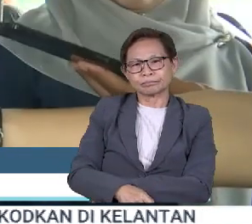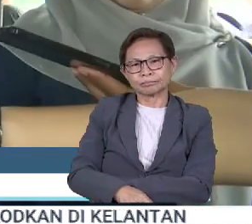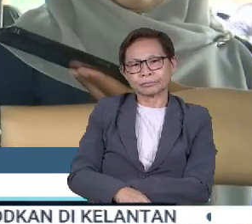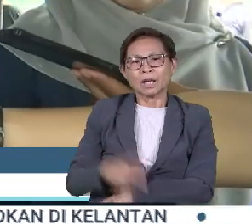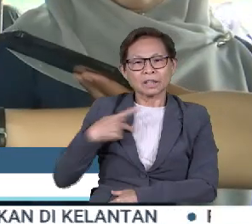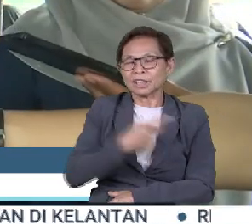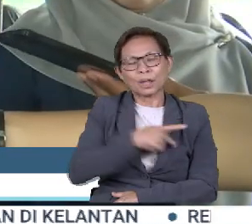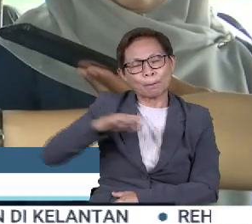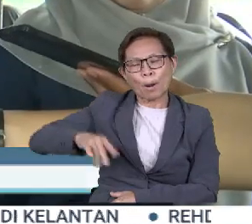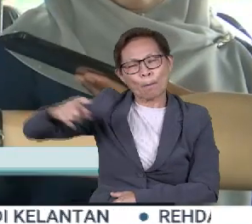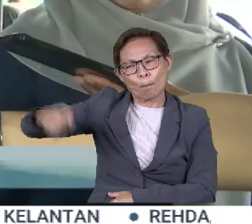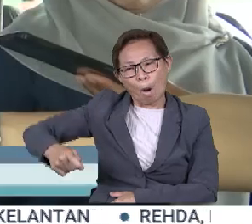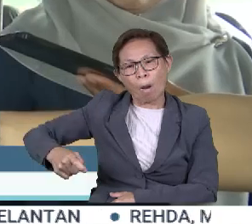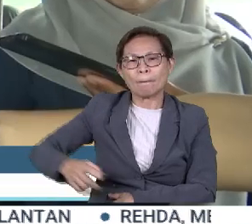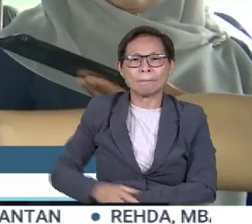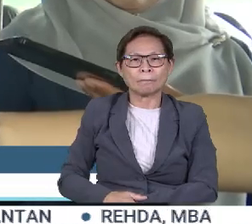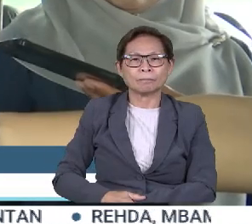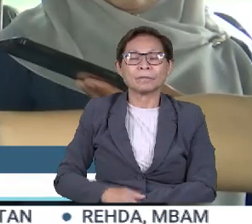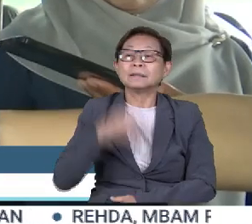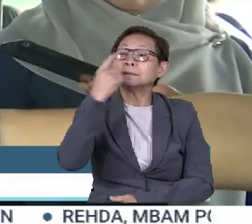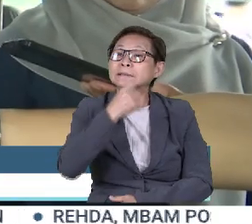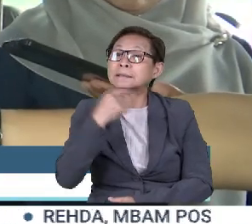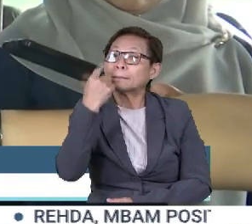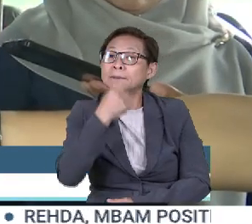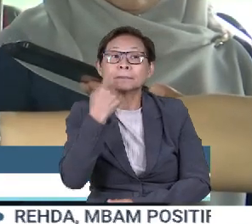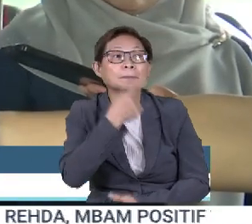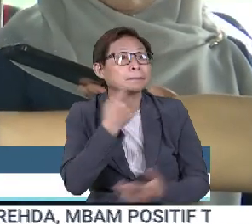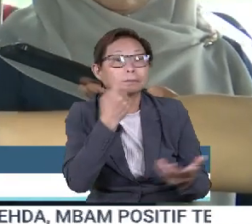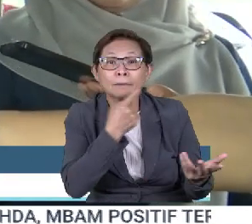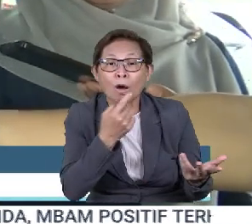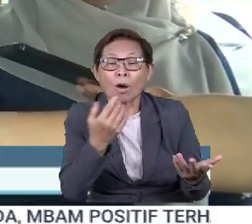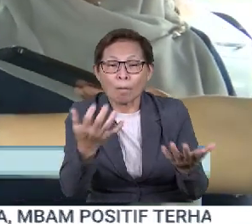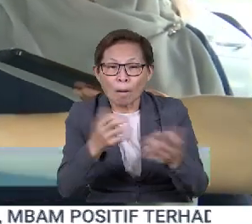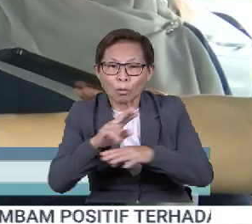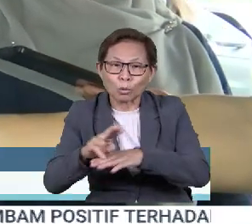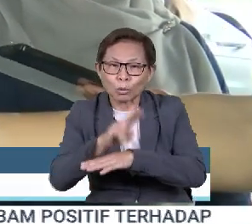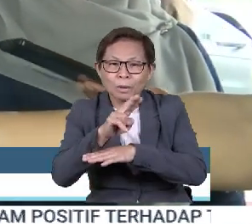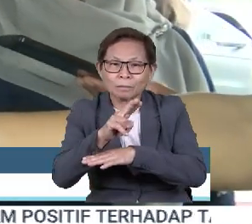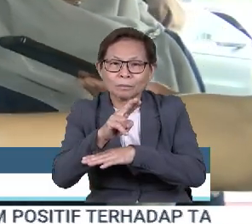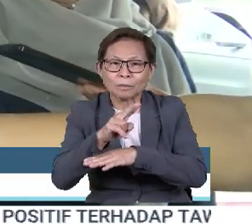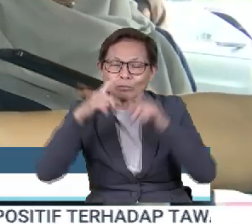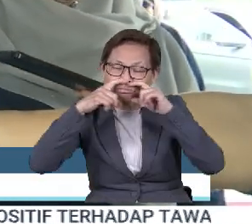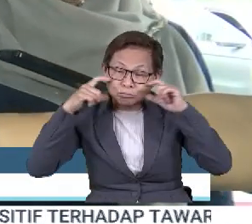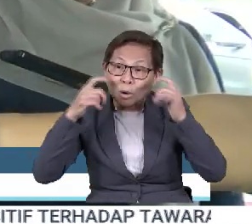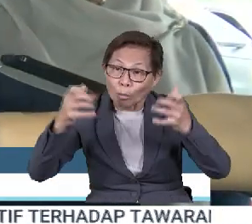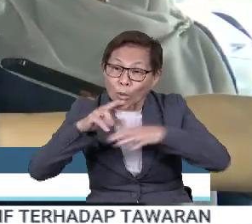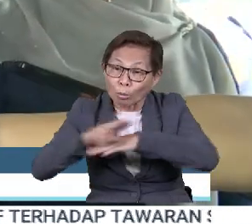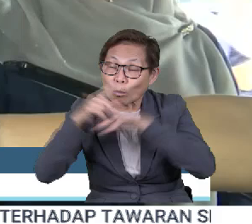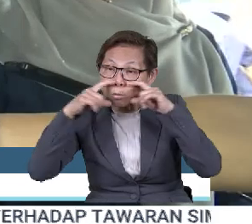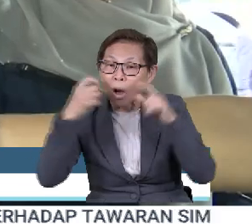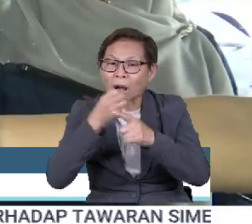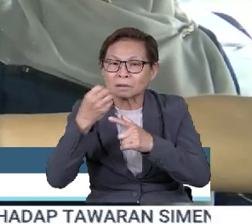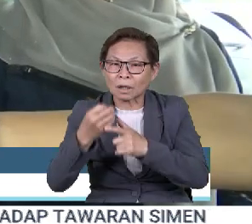kita belum wajibkan tetapi kepada siapa yang ingin menggunakan apa pelitup muka ataupun